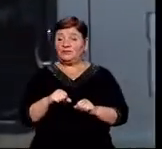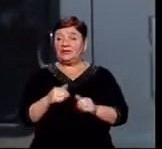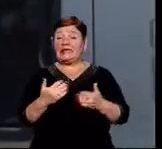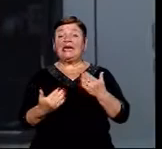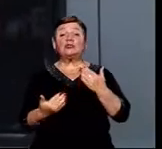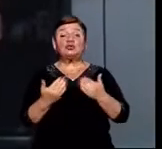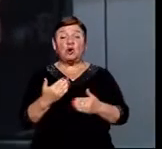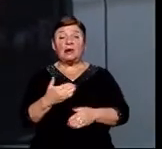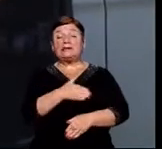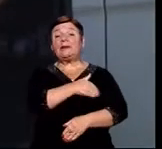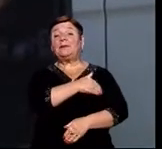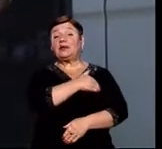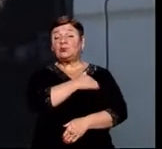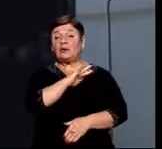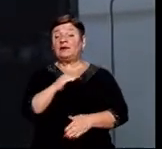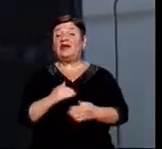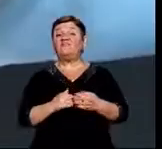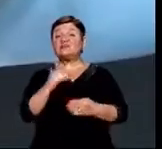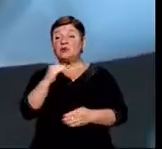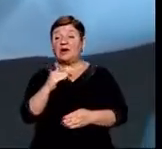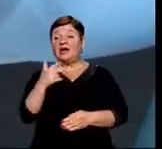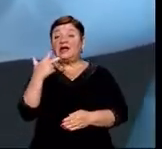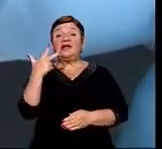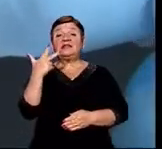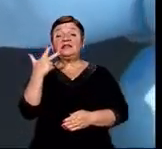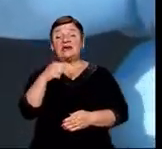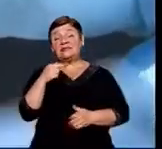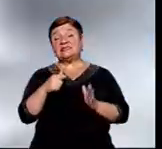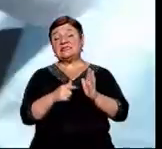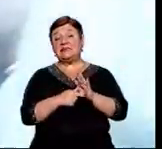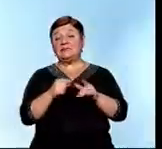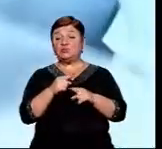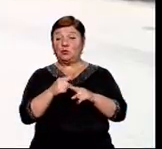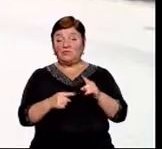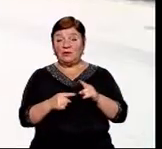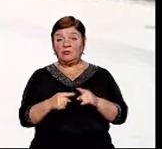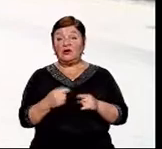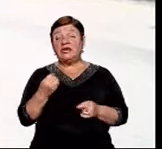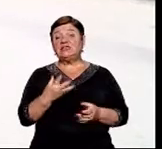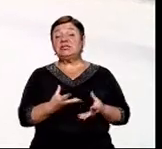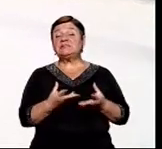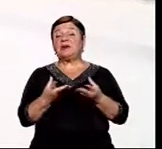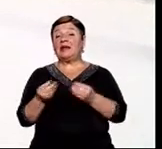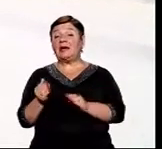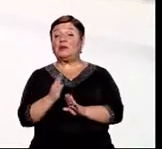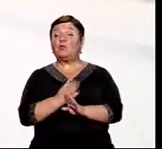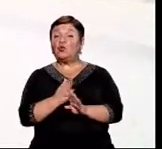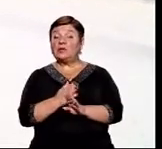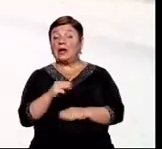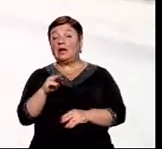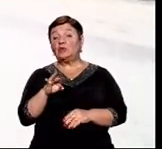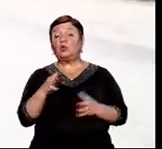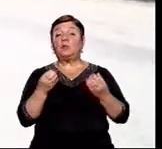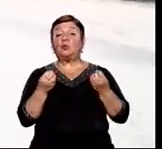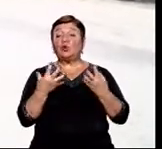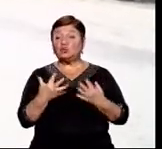Якщо температура невисока, до 37,5, ну, тепер, бачите, і погода сприяє цьому, то просто кажемо,